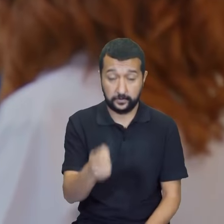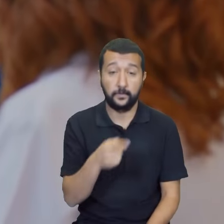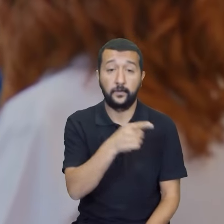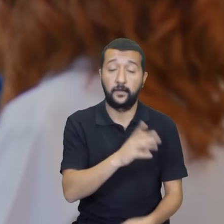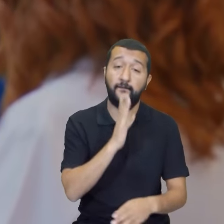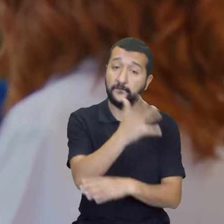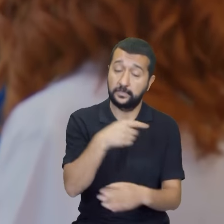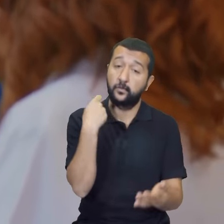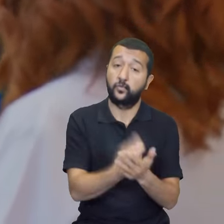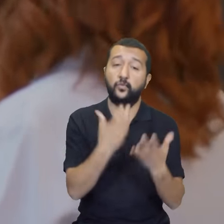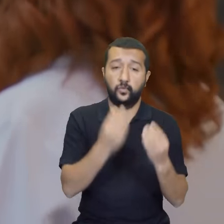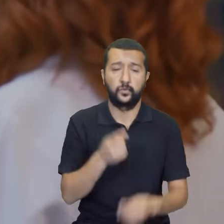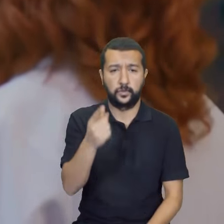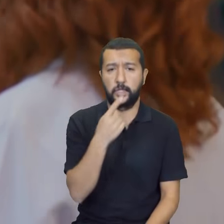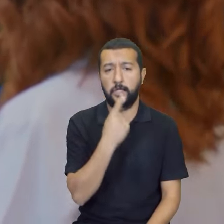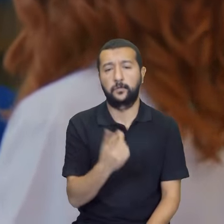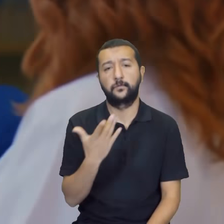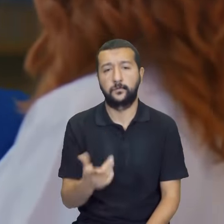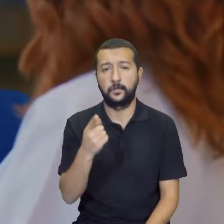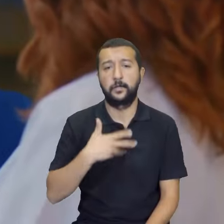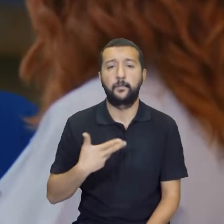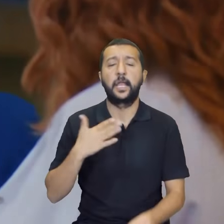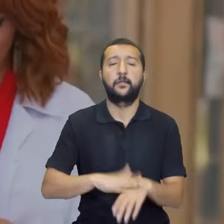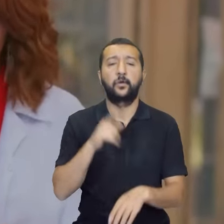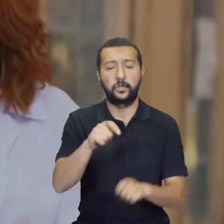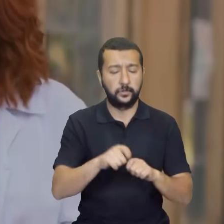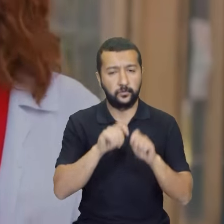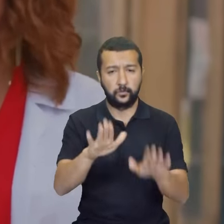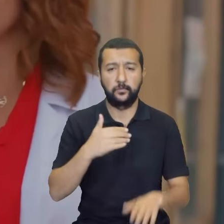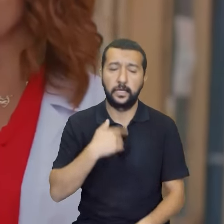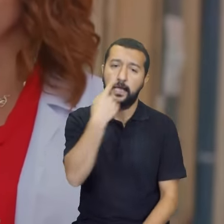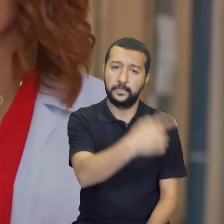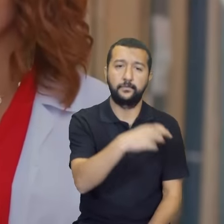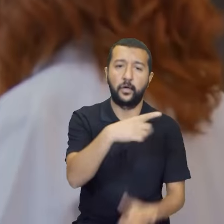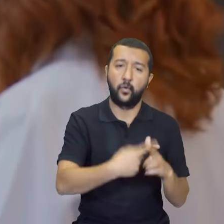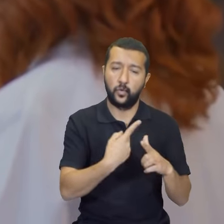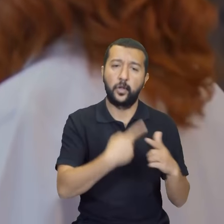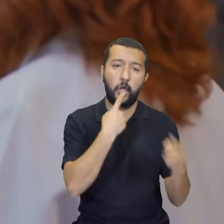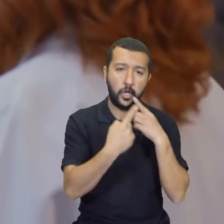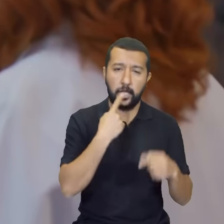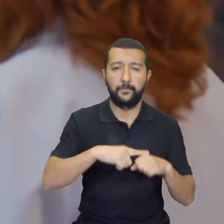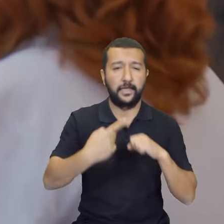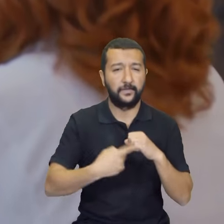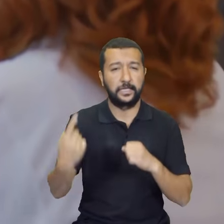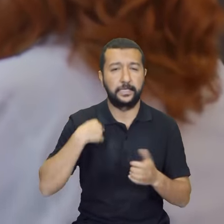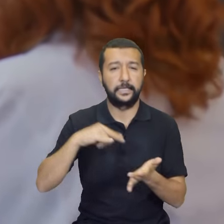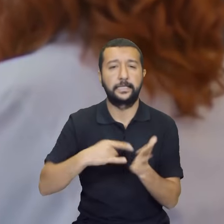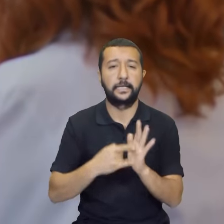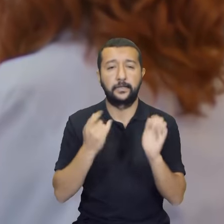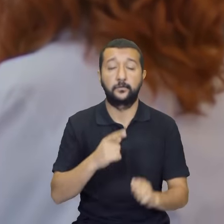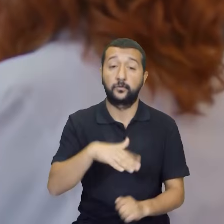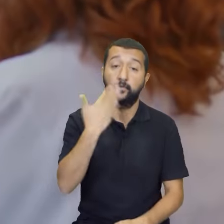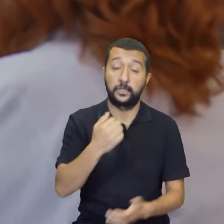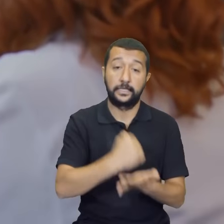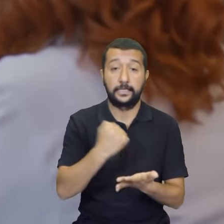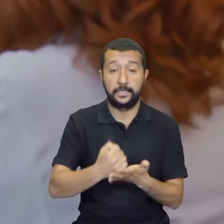Ya fazlasını ödeyeceğiz, sen ne diyorsun ya? Merak etme oraları sen. Ben aşağıdaki pansiyoncuyla konuştum. Bizi bir hafta idare edecek. Ondan